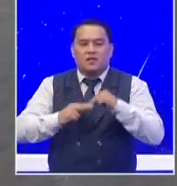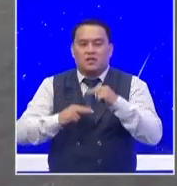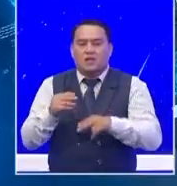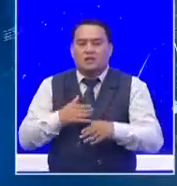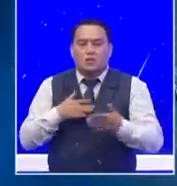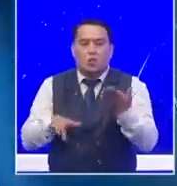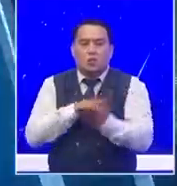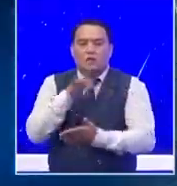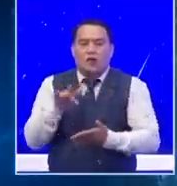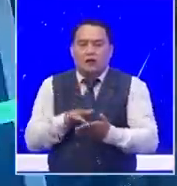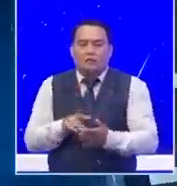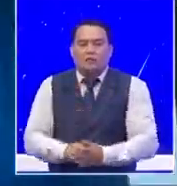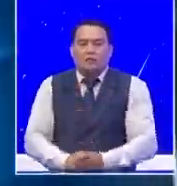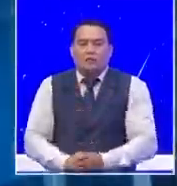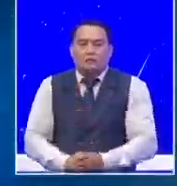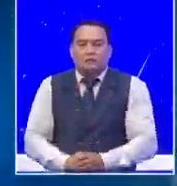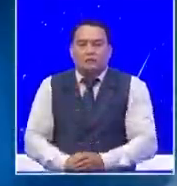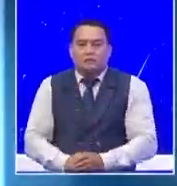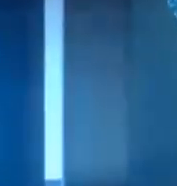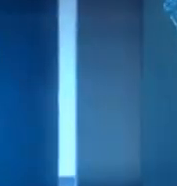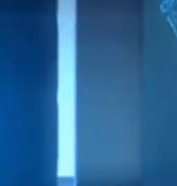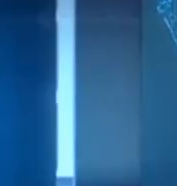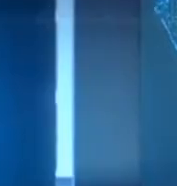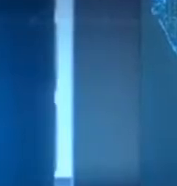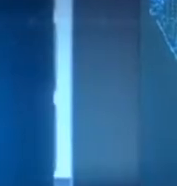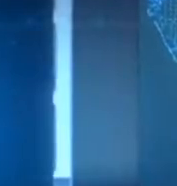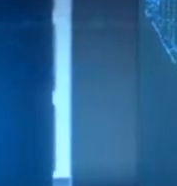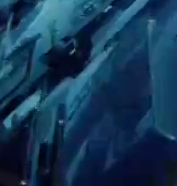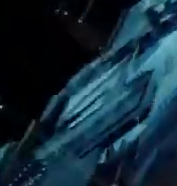городе. Айнур Мейрханова, Надир Хамзин, телеканал «Жетсу Талдыкурган».